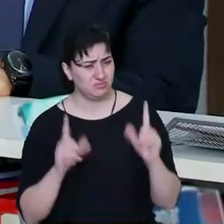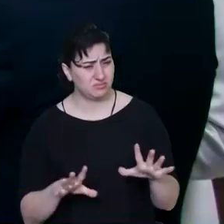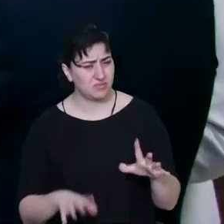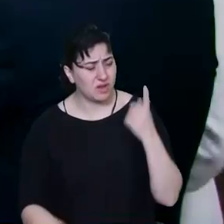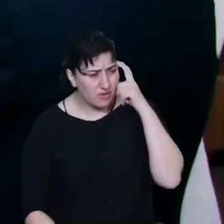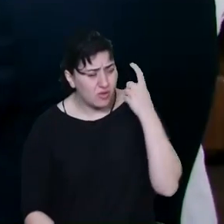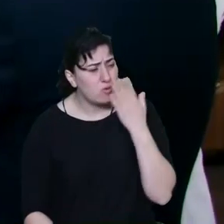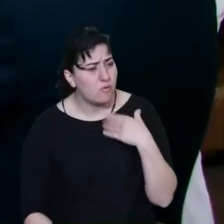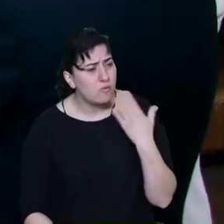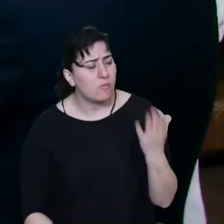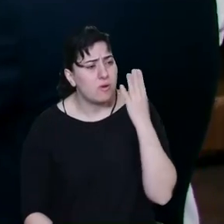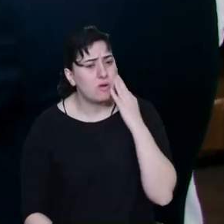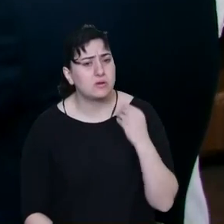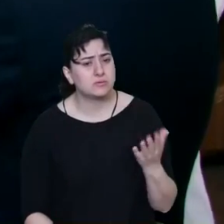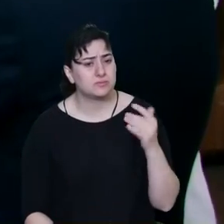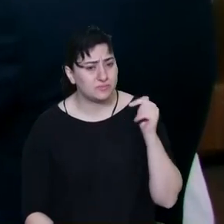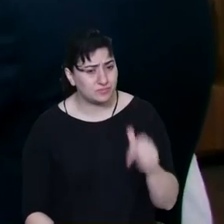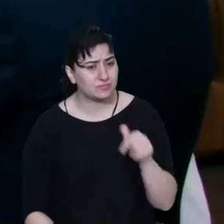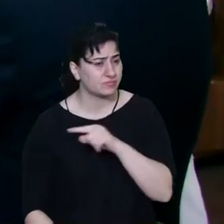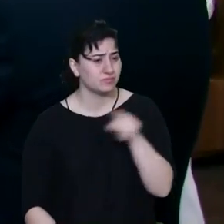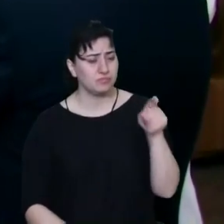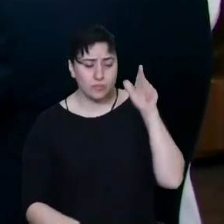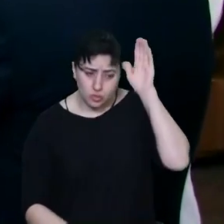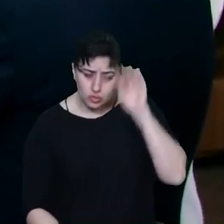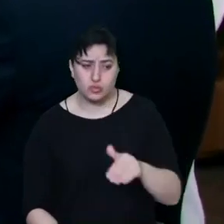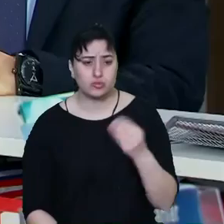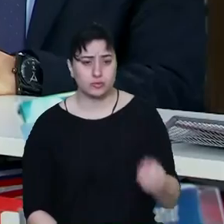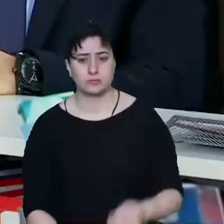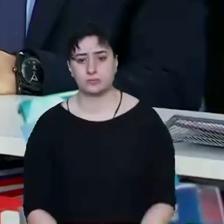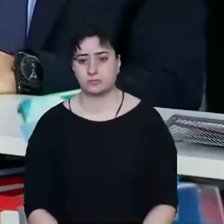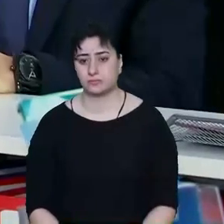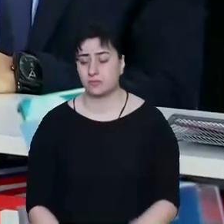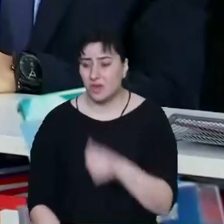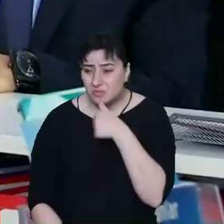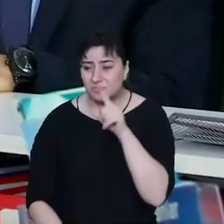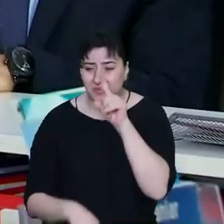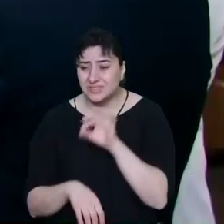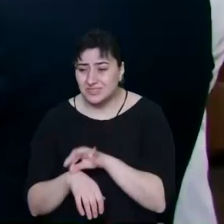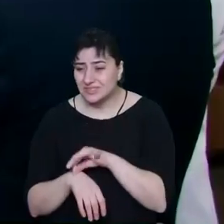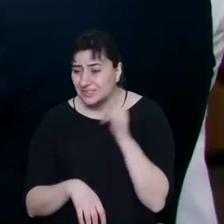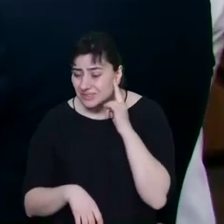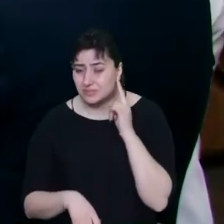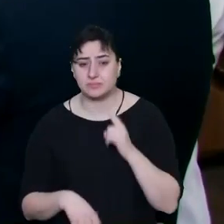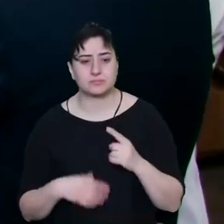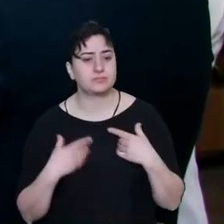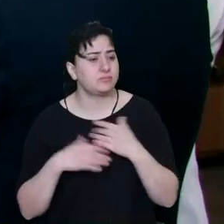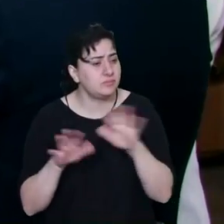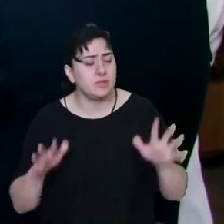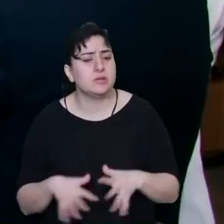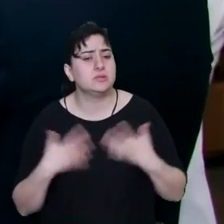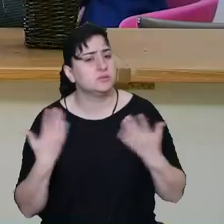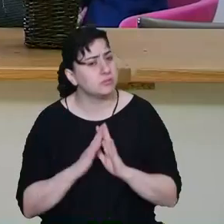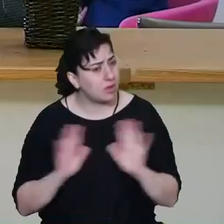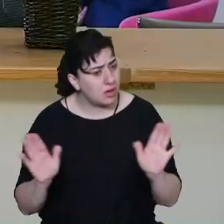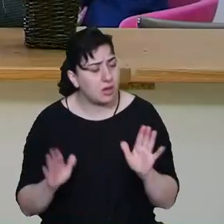hiç mi kafa yok sende, anlamıyor musun? Şimdi de seni maşa olarak kullanıyor. Abiciğim bir saniye dinlesen. Oğlum bilmece falan istemiyorum